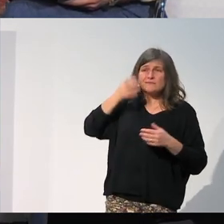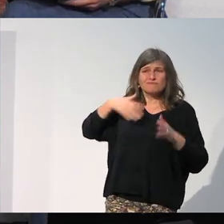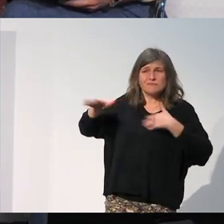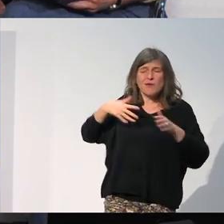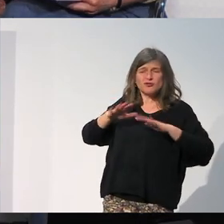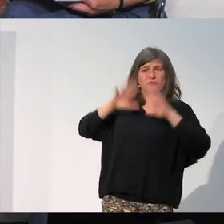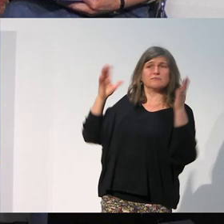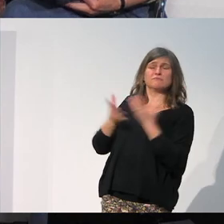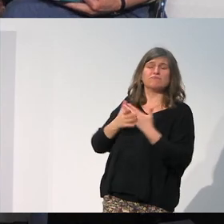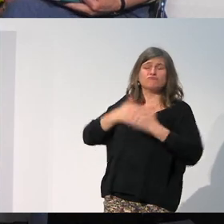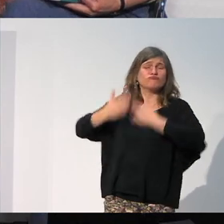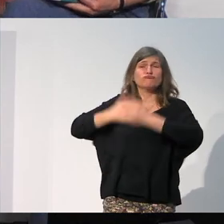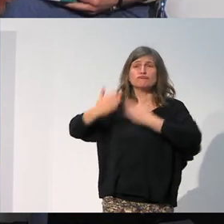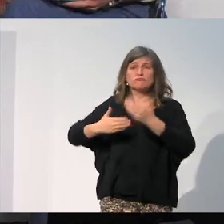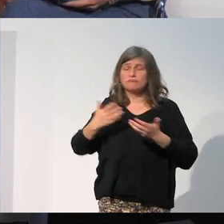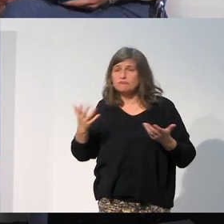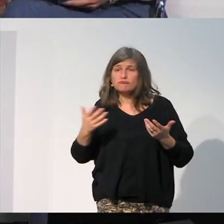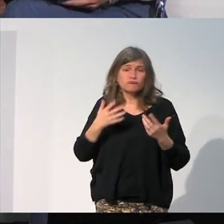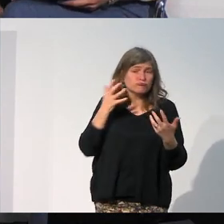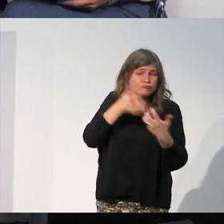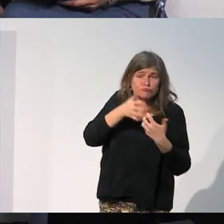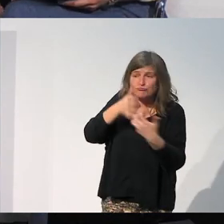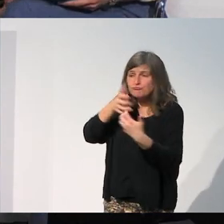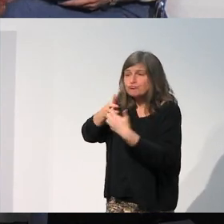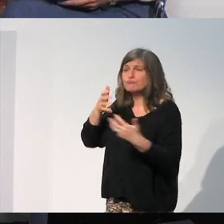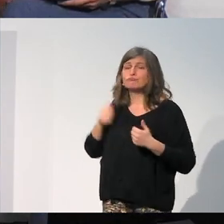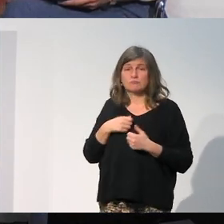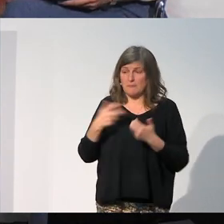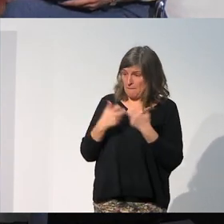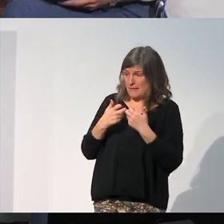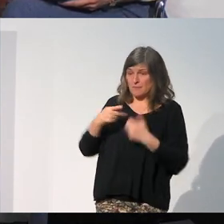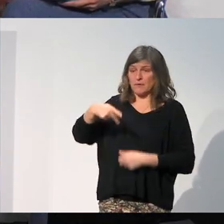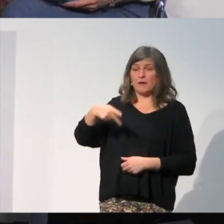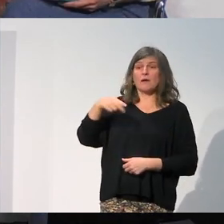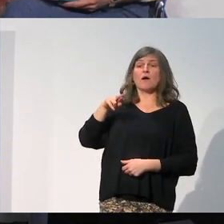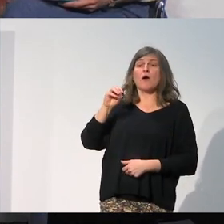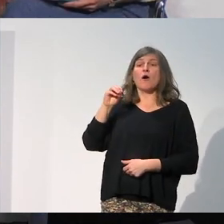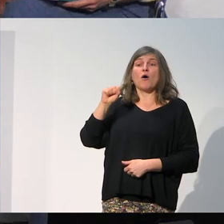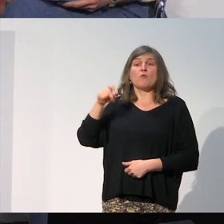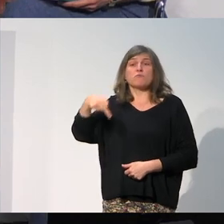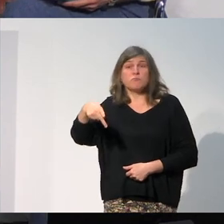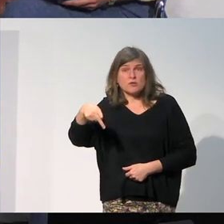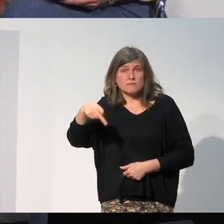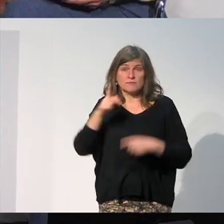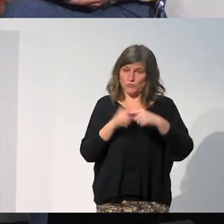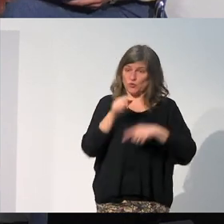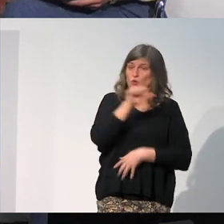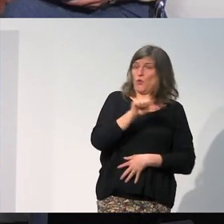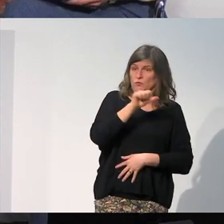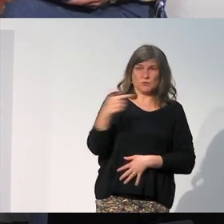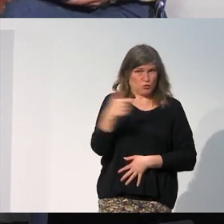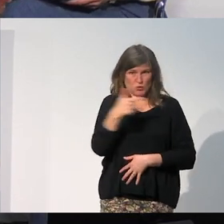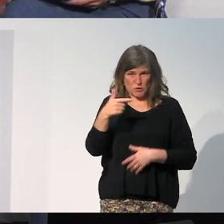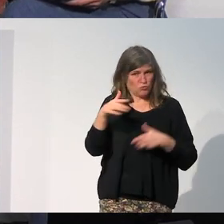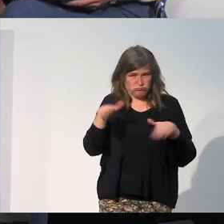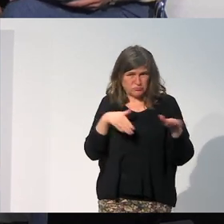qu'en général, ça marche avec les animaux, ça marche en fait entre Prosp et Gus, ça fonctionne. Après, on peut faire des tas d'hypothèses, et c'est quand on se